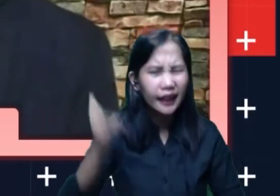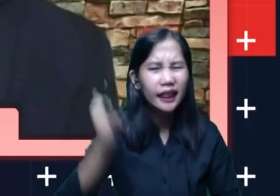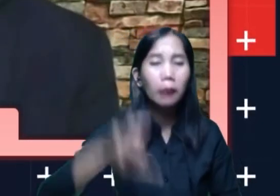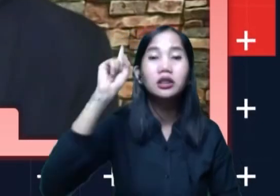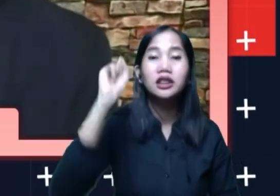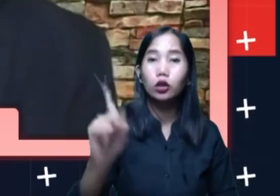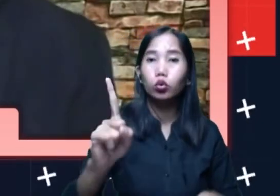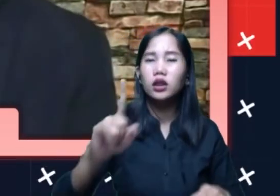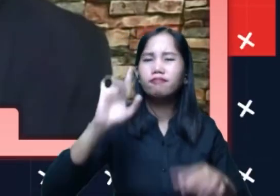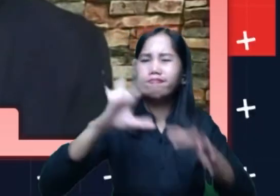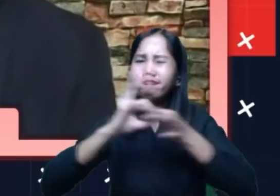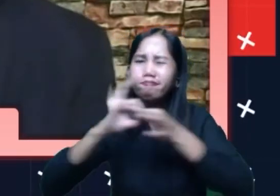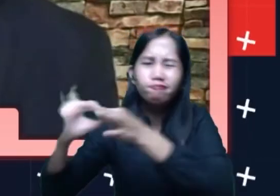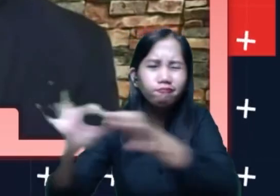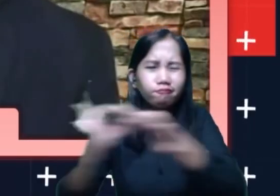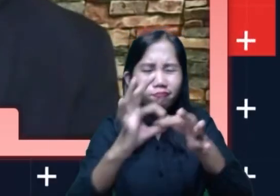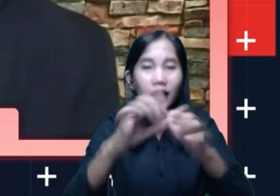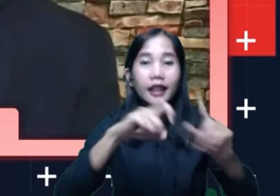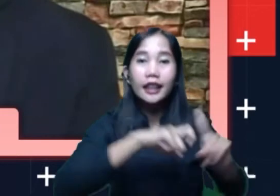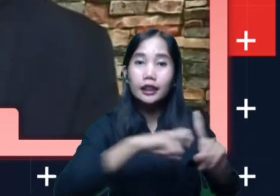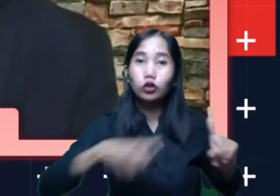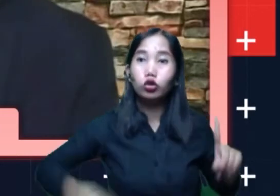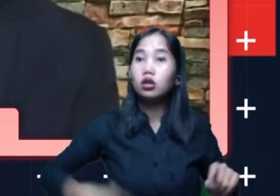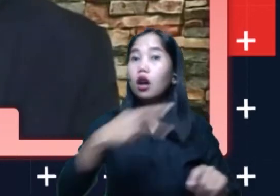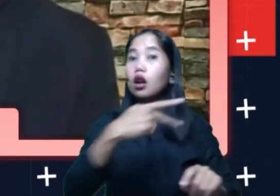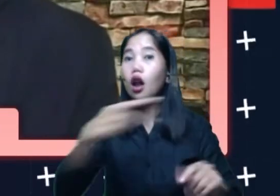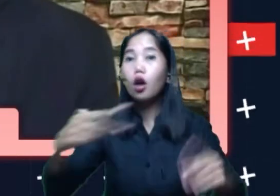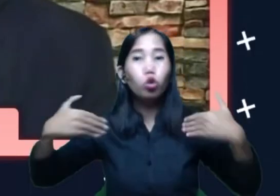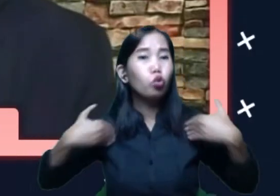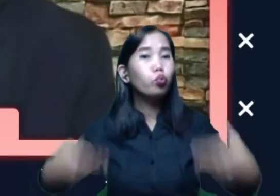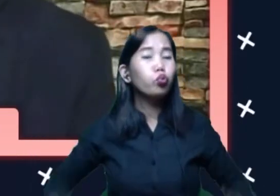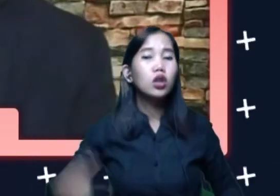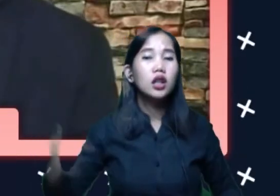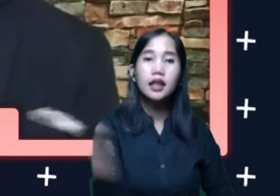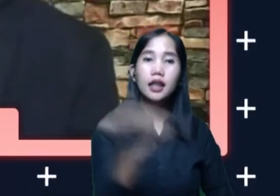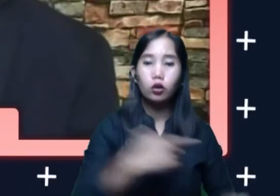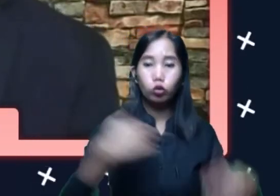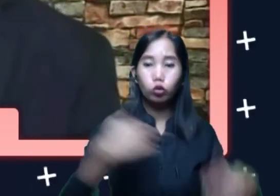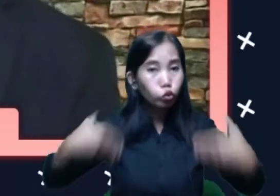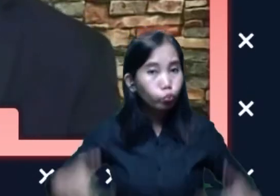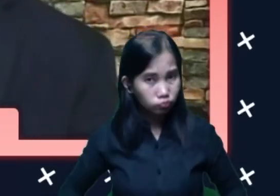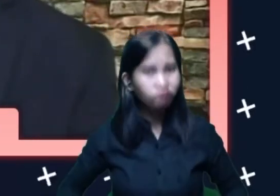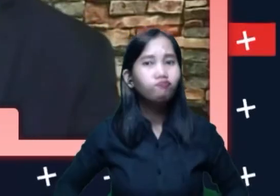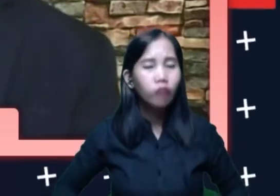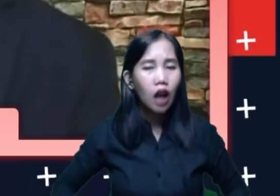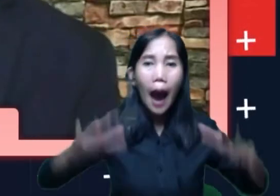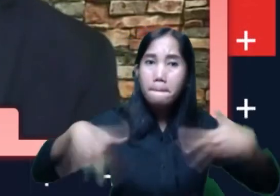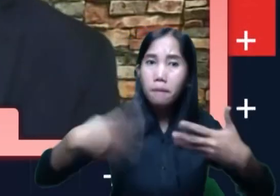kepada jemaat-jemaat yang lain, supaya semua mempunyai ajaran yang sama, semua